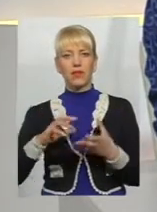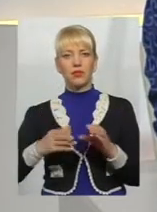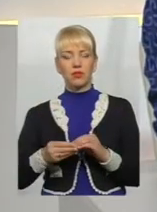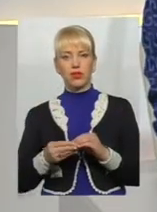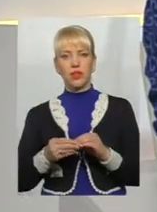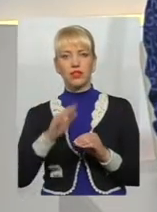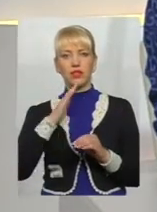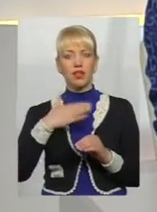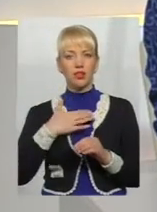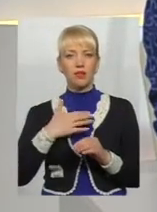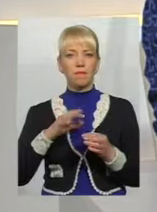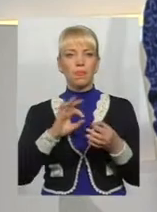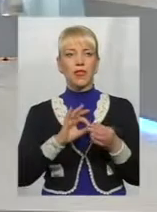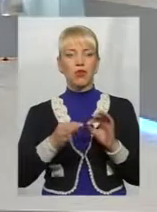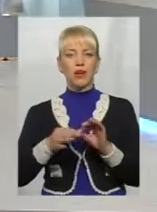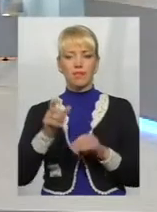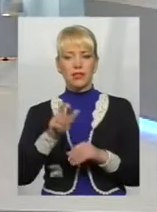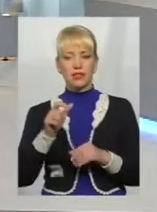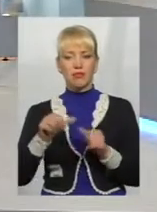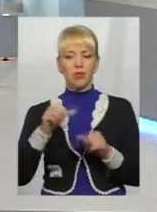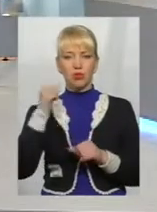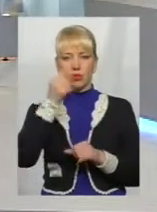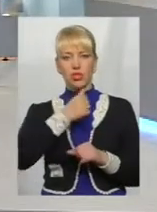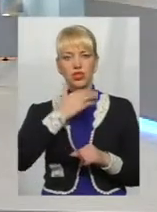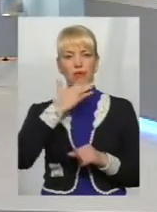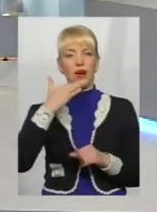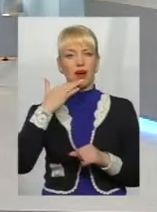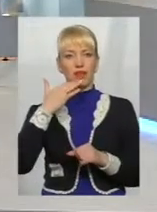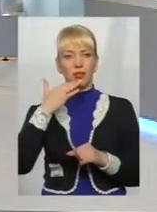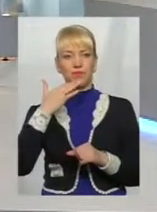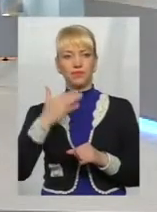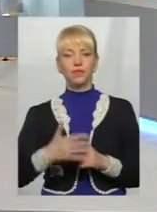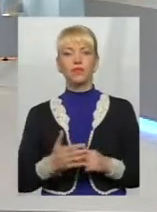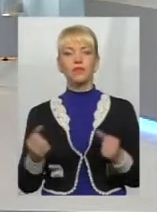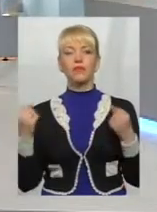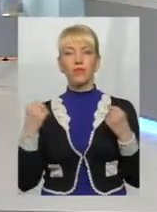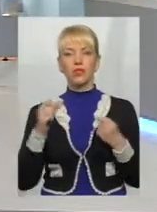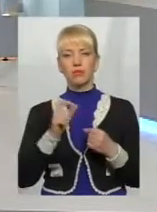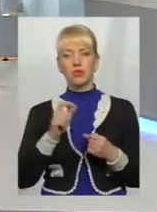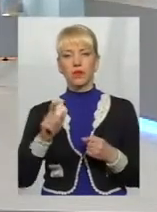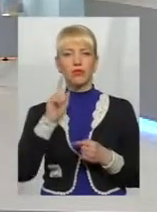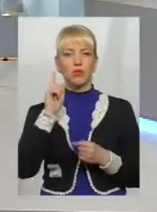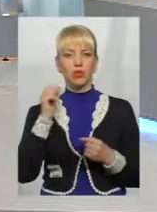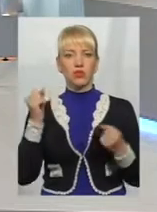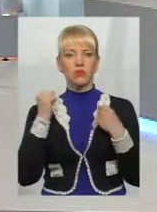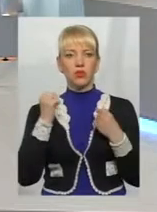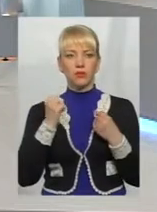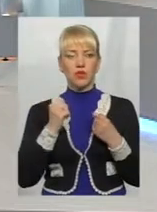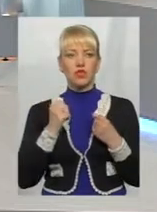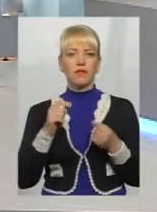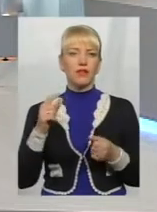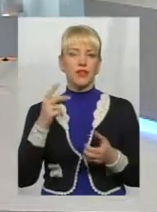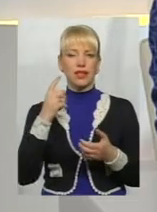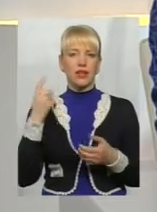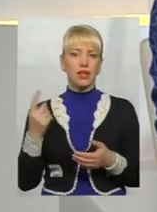результати наших олімпійців минулорічних, дуже багато спортсменів, молодих спортсменів дебютували